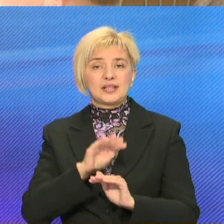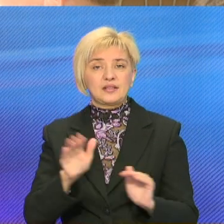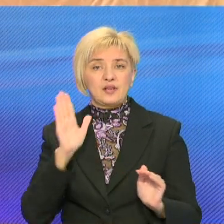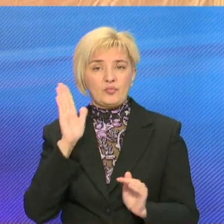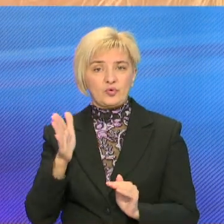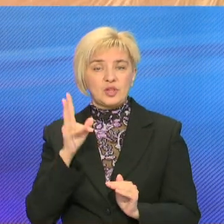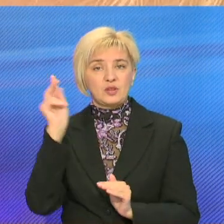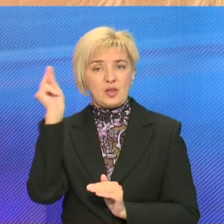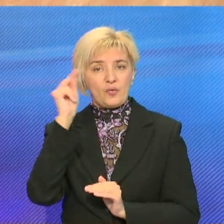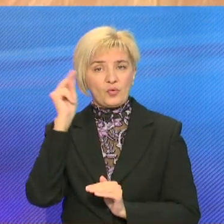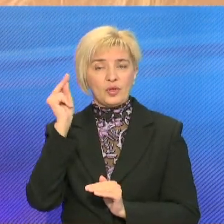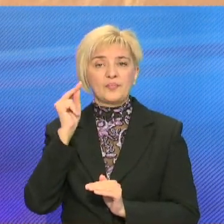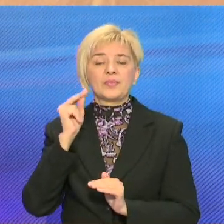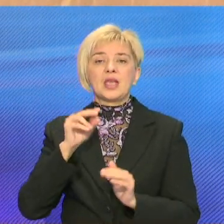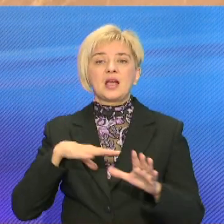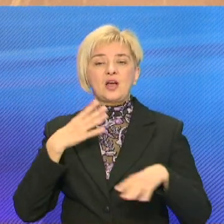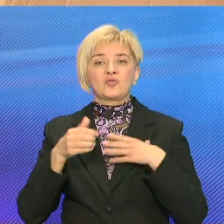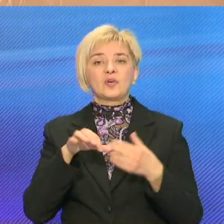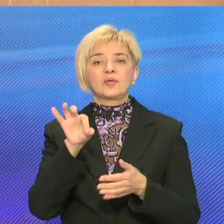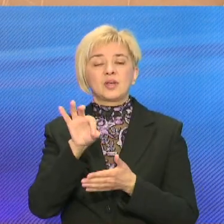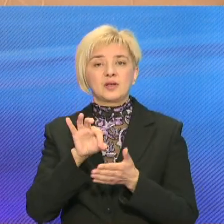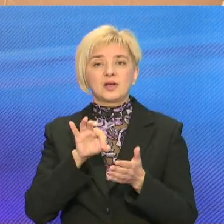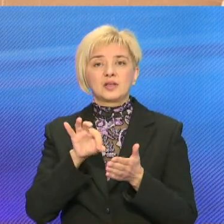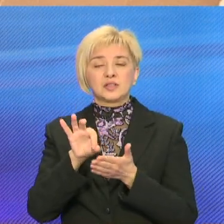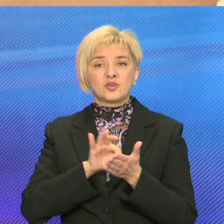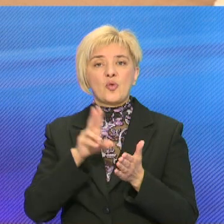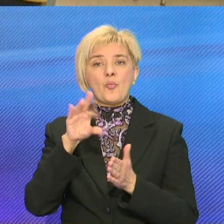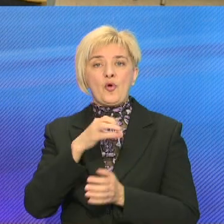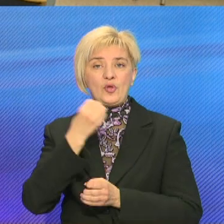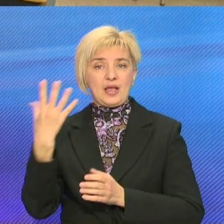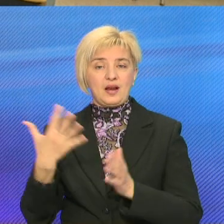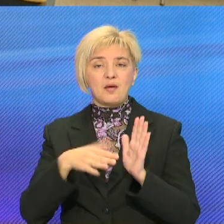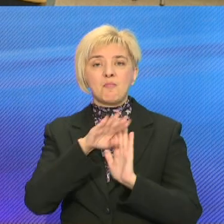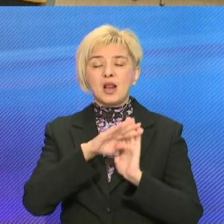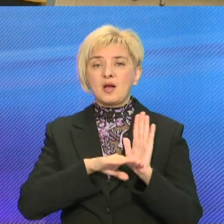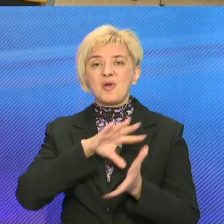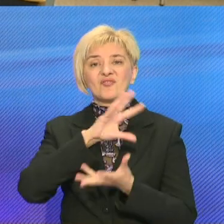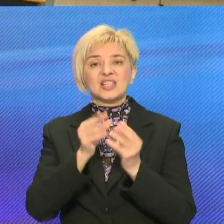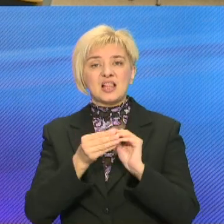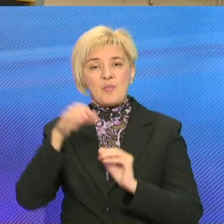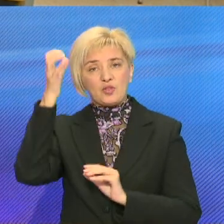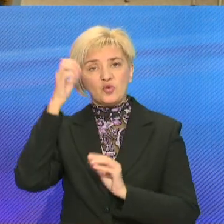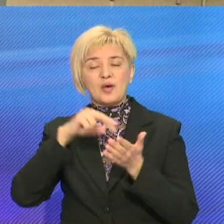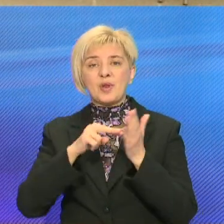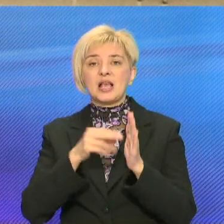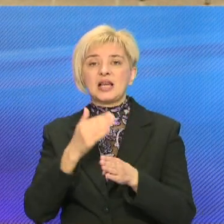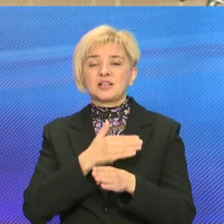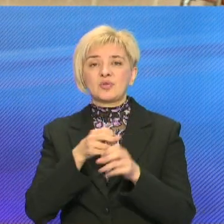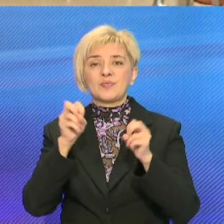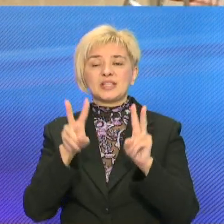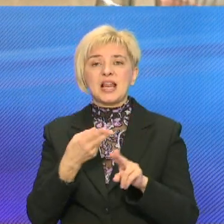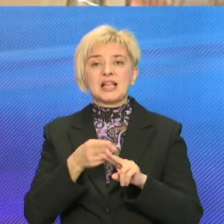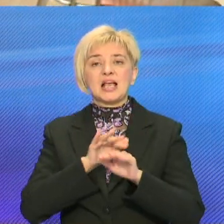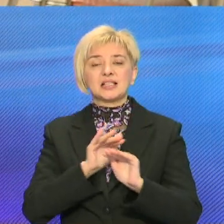на уроки. Рыхтоваться приходится одразу по нескольких программах. У целом эдукационный план распрацаван специально для детей, которые находятся